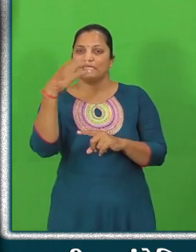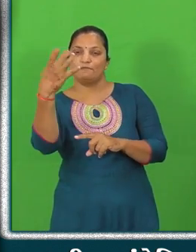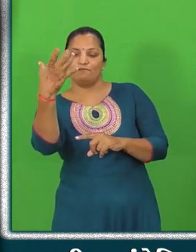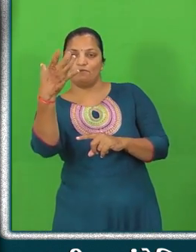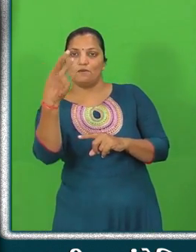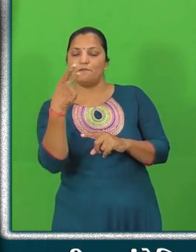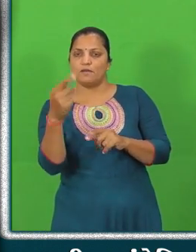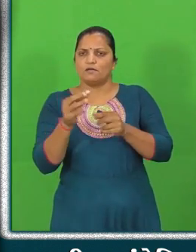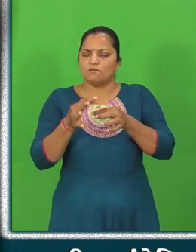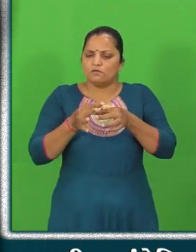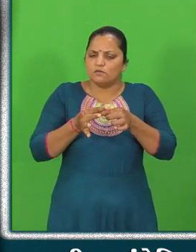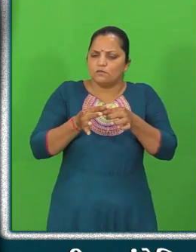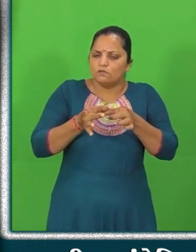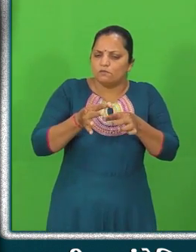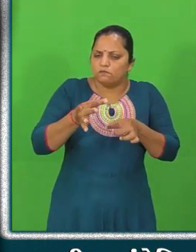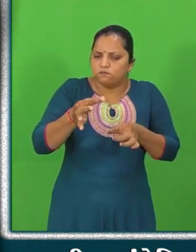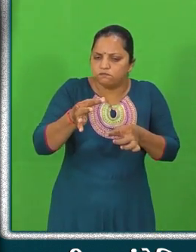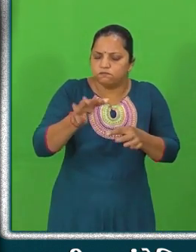લઈશ.